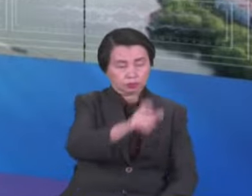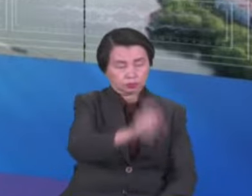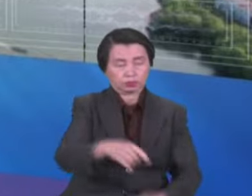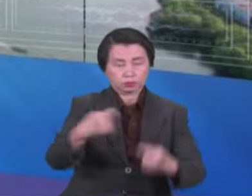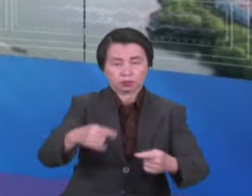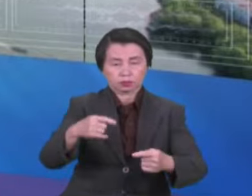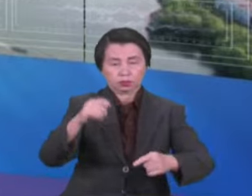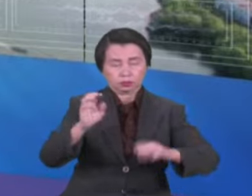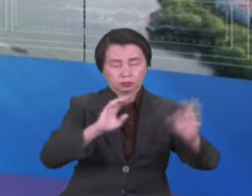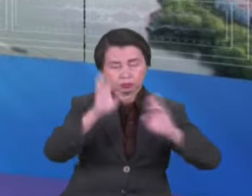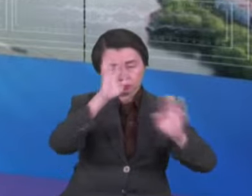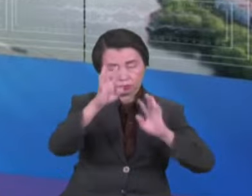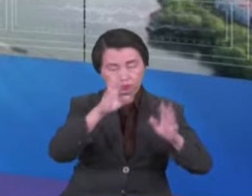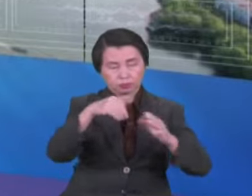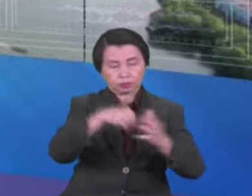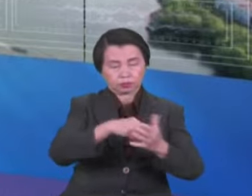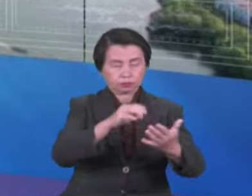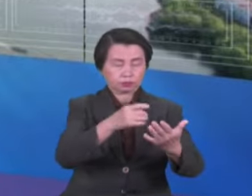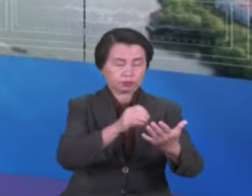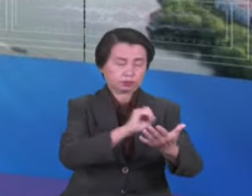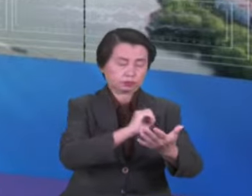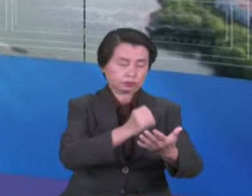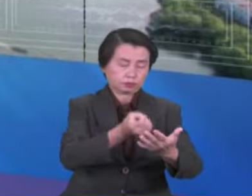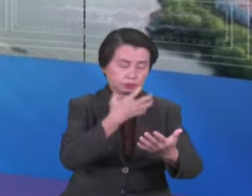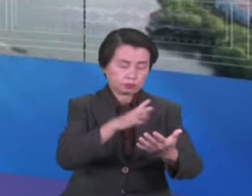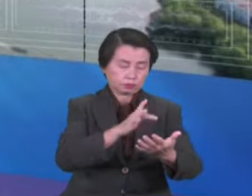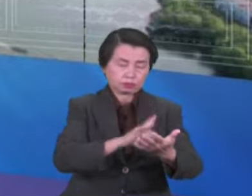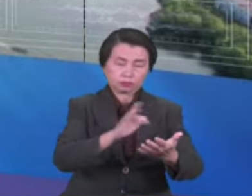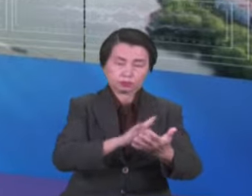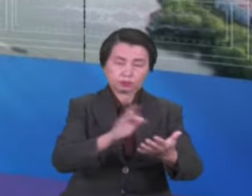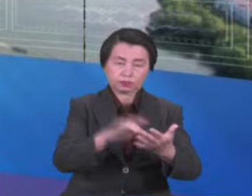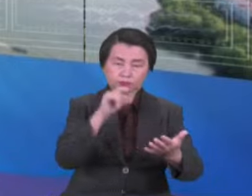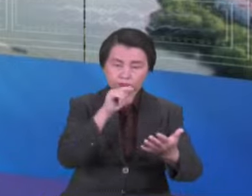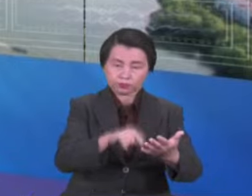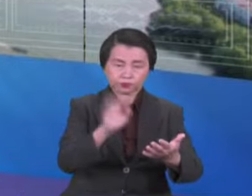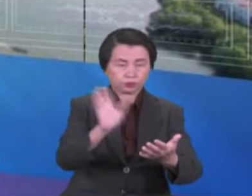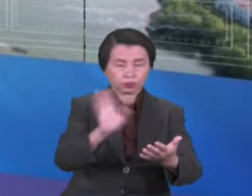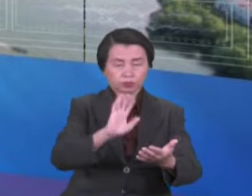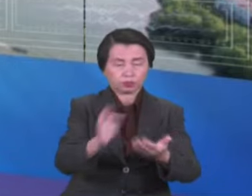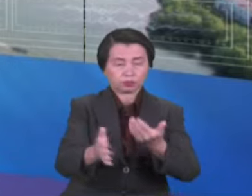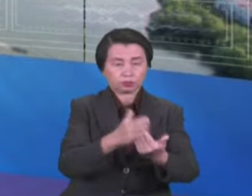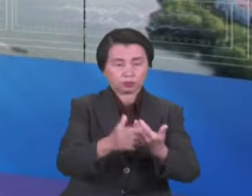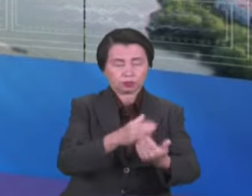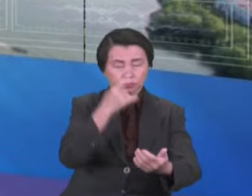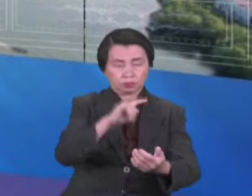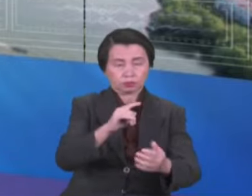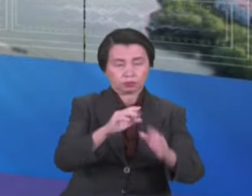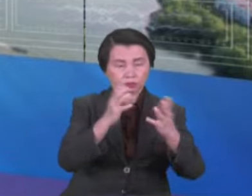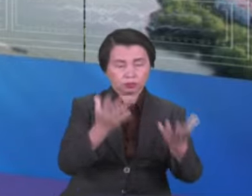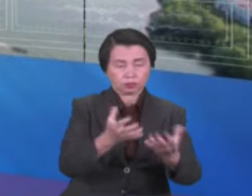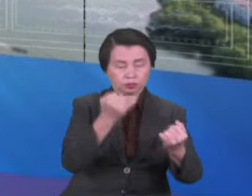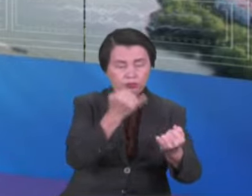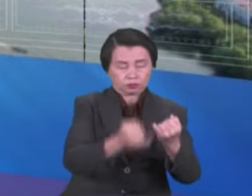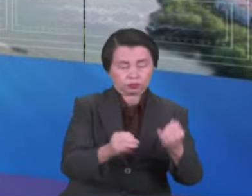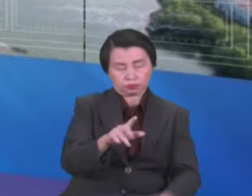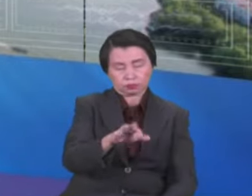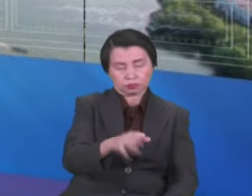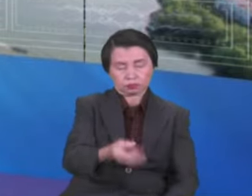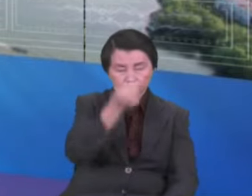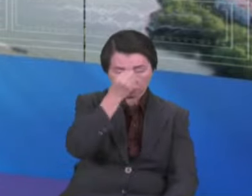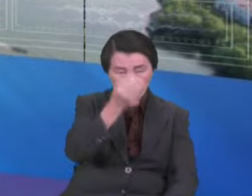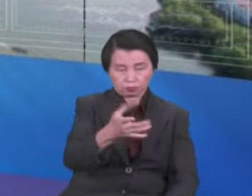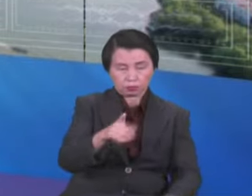melalui pelbagai platform media sosial. Sudah pasti kempen melalui media sosial bukanlah satu perkara baharu. Umpama dunia di hujung jari dengan